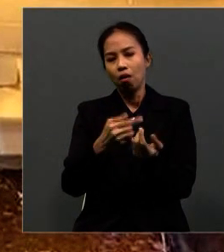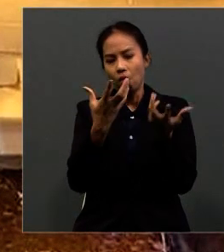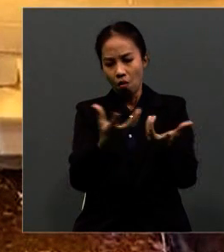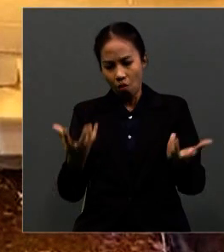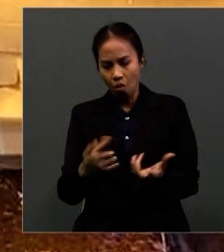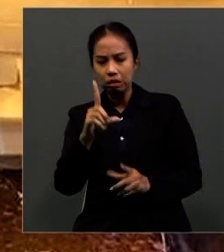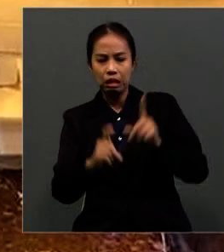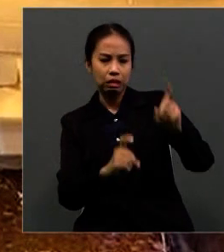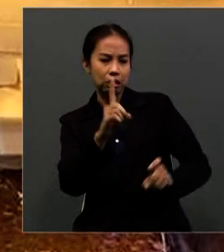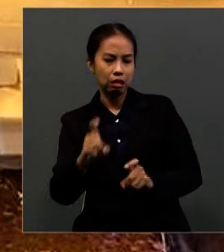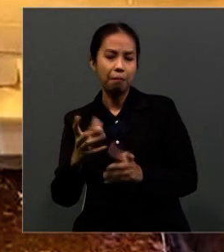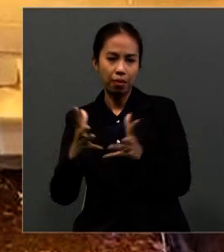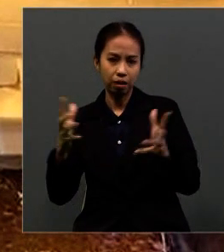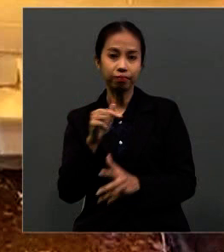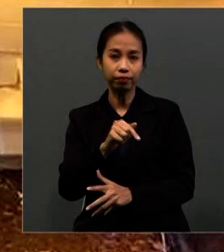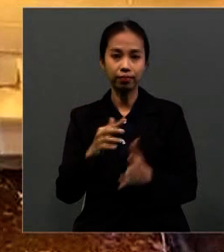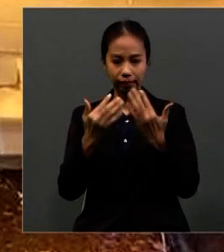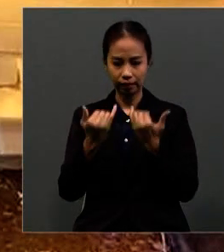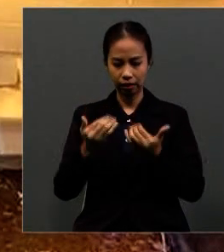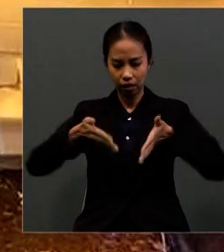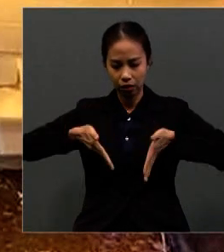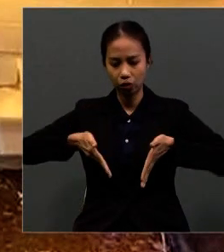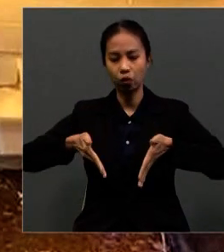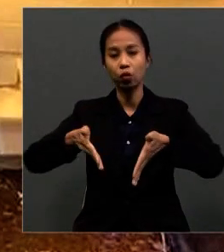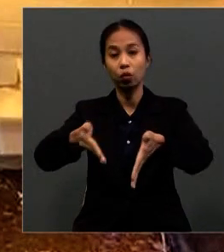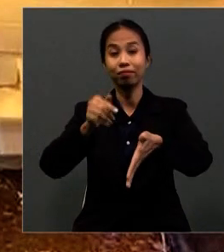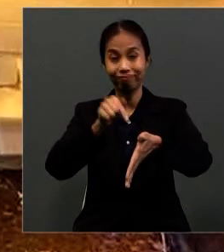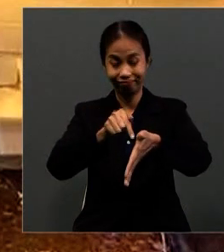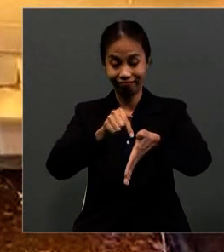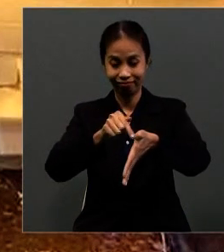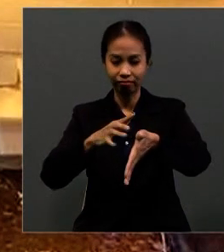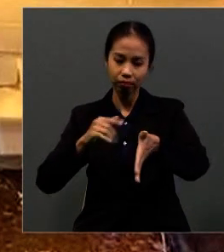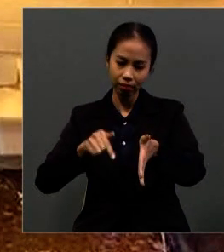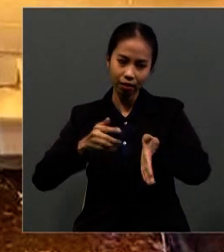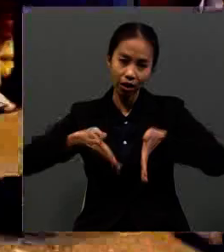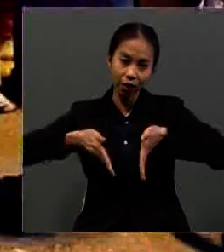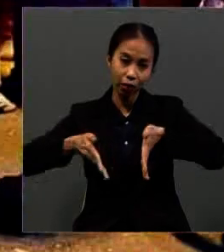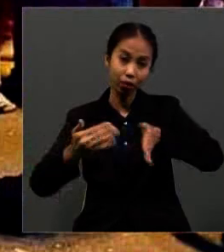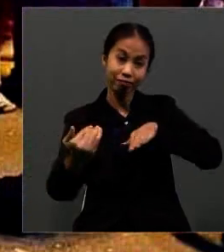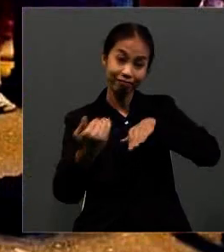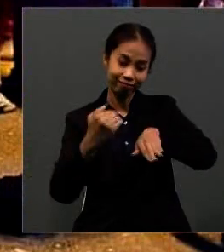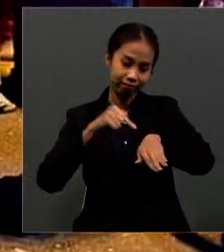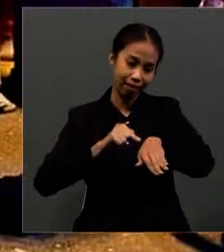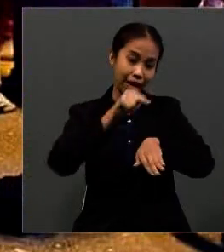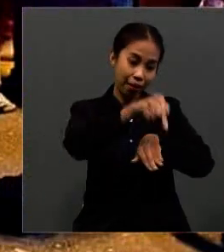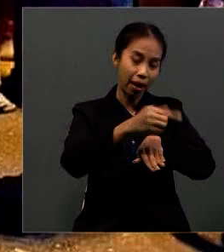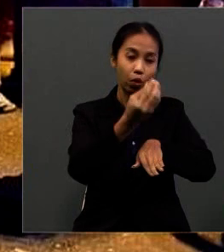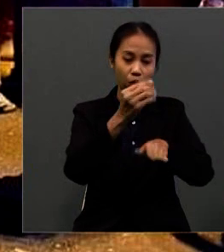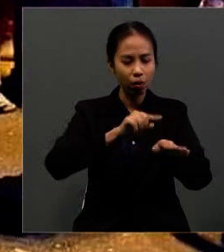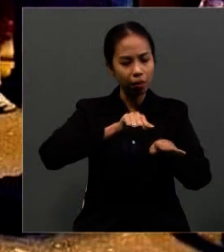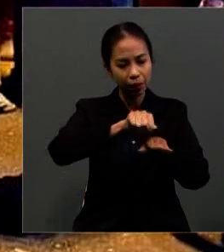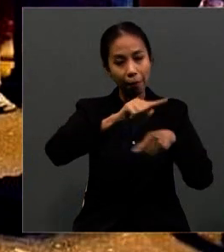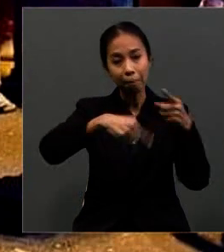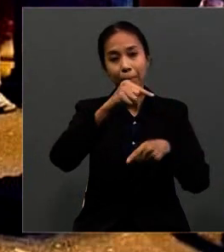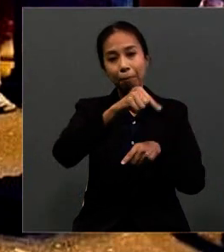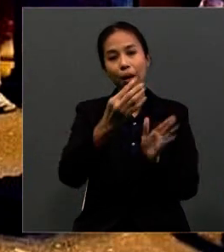นะคะเสียหายด้วยสำหรับเส้นทางถนนมิตรภาพขาเข้ากรุงเทพบริเวณที่บอกว่าเป็นจุดที่เกิดอุบัติเหตุเนี่ยหลัง